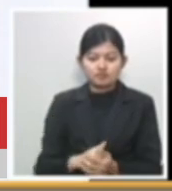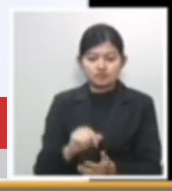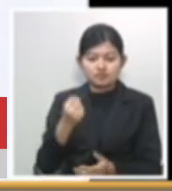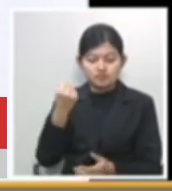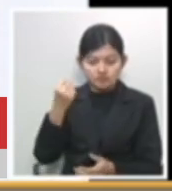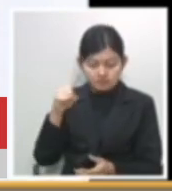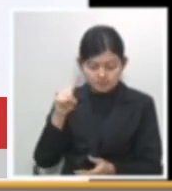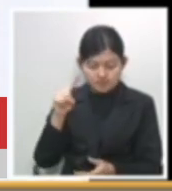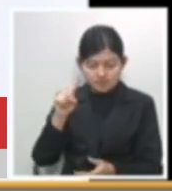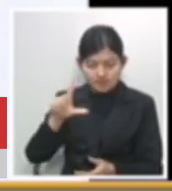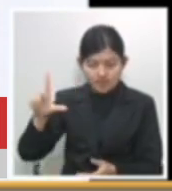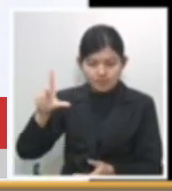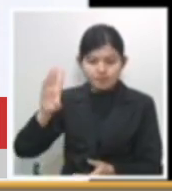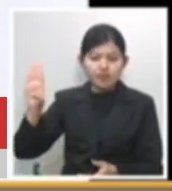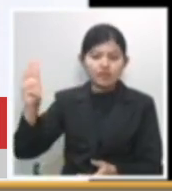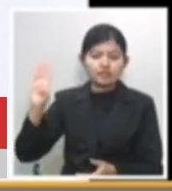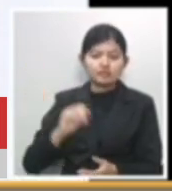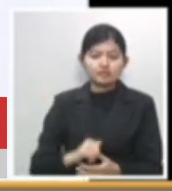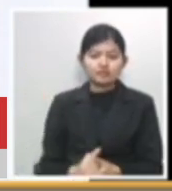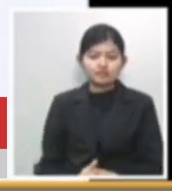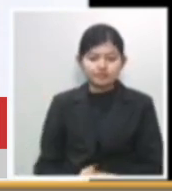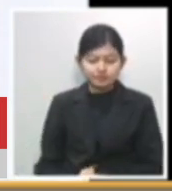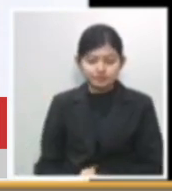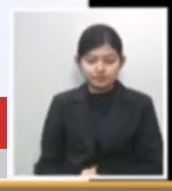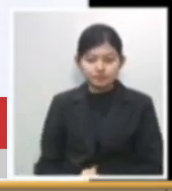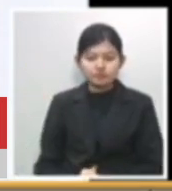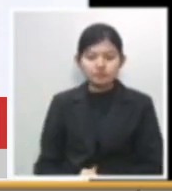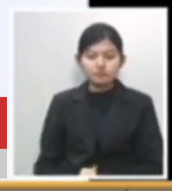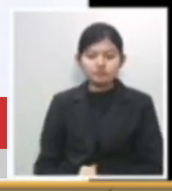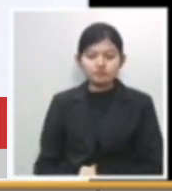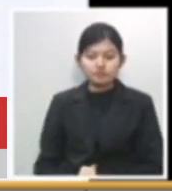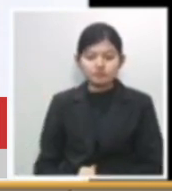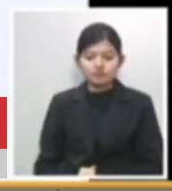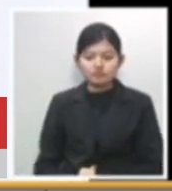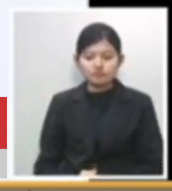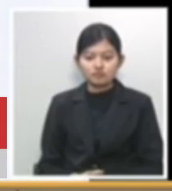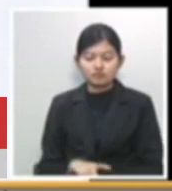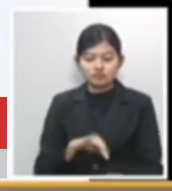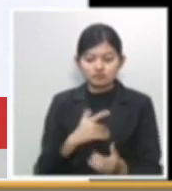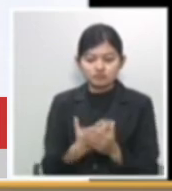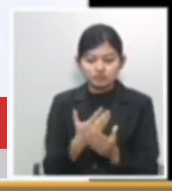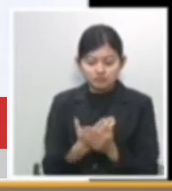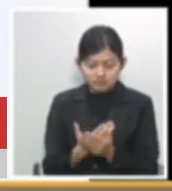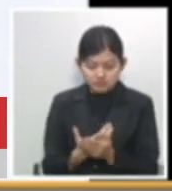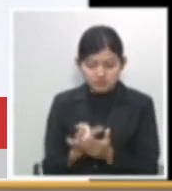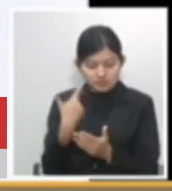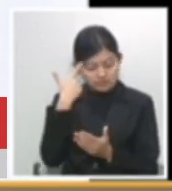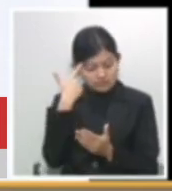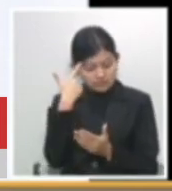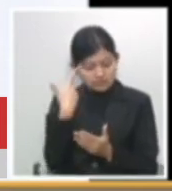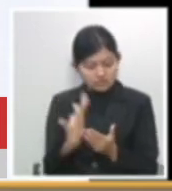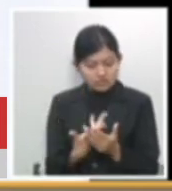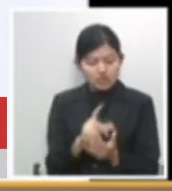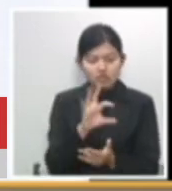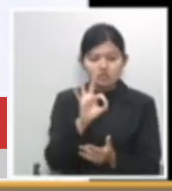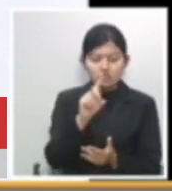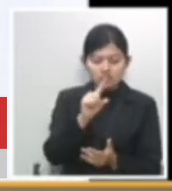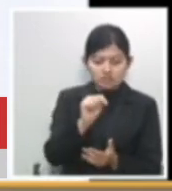21,011 ล้านบาทเศษนะครับงบดำเนินงานคิดเป็นร้อยละ